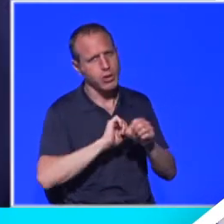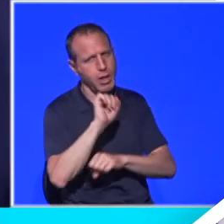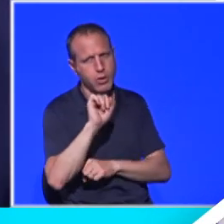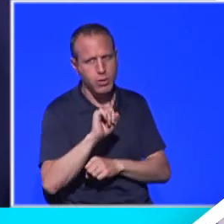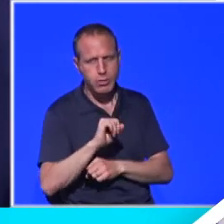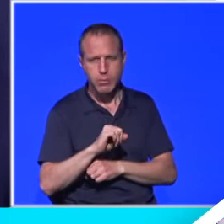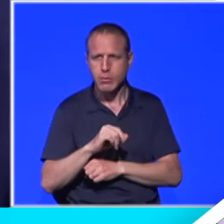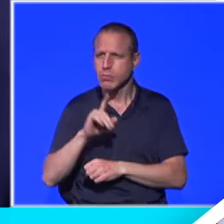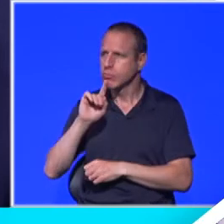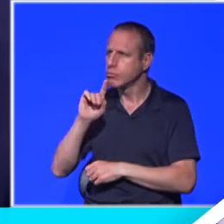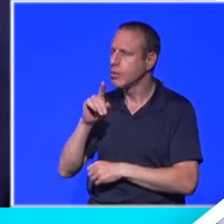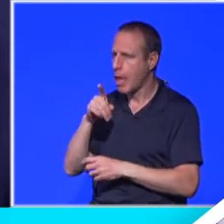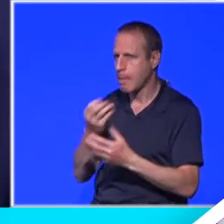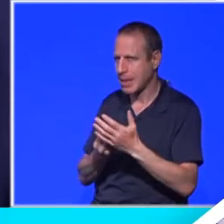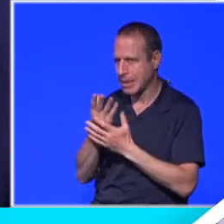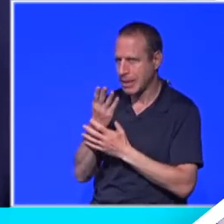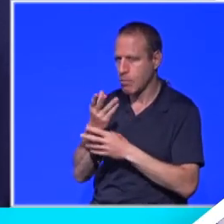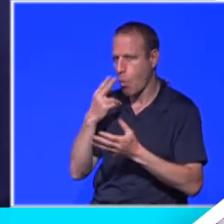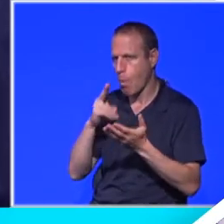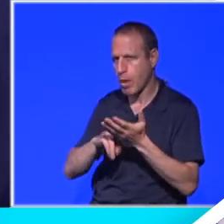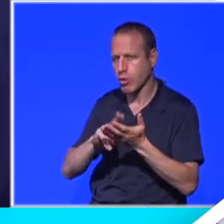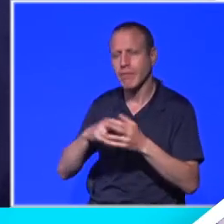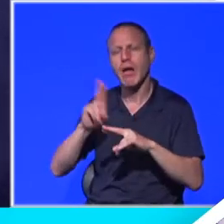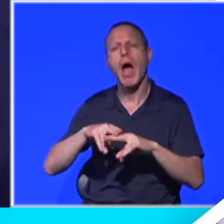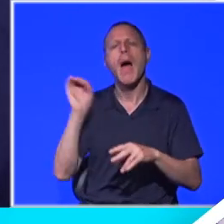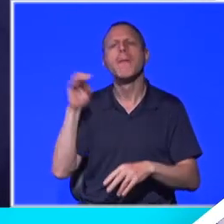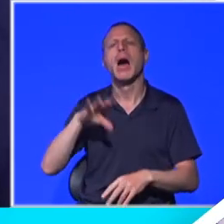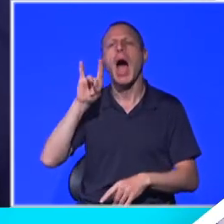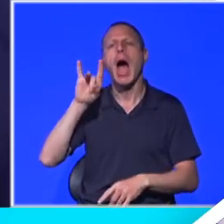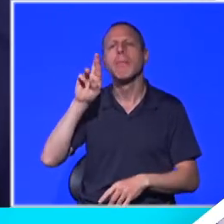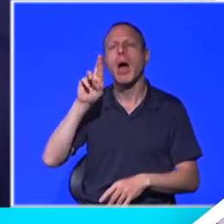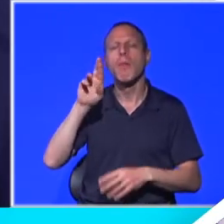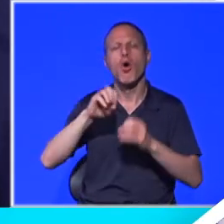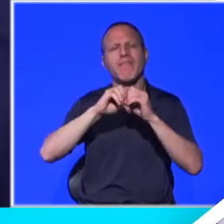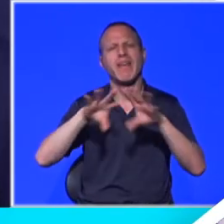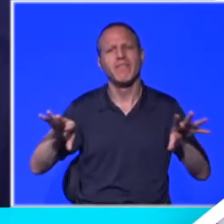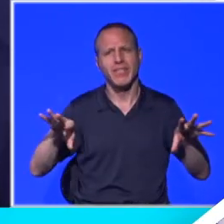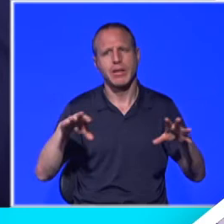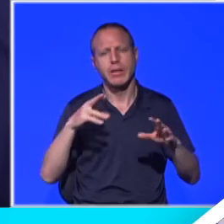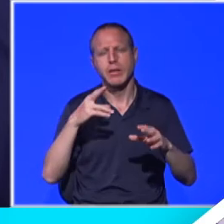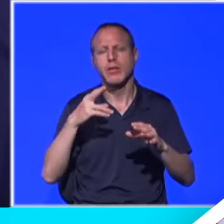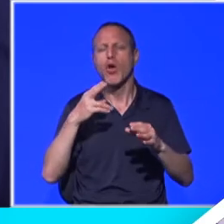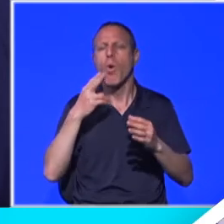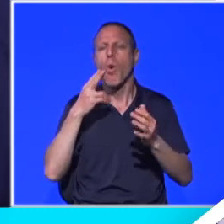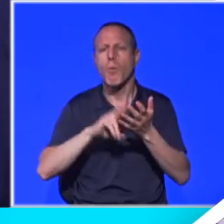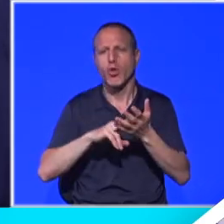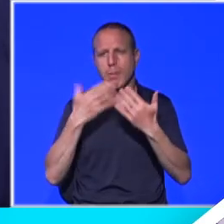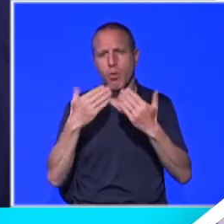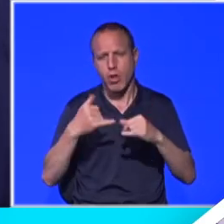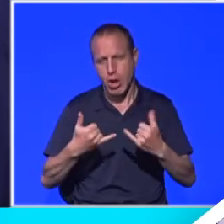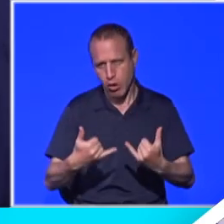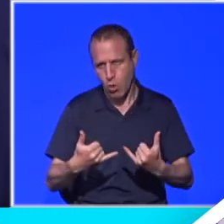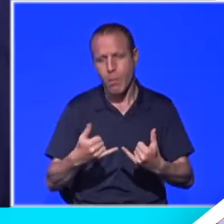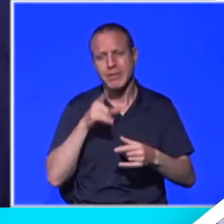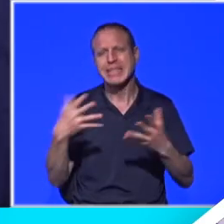הם הקימו את קופות החולים ואז הפריטו, ואז בא חיים רמון והפריט את קופות החולים למודל שיש היום, וזה מה שהציל את קופות החולים, את